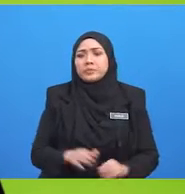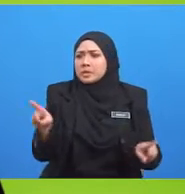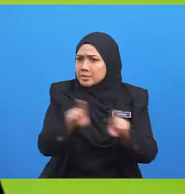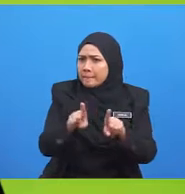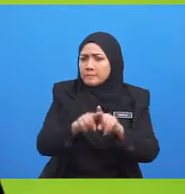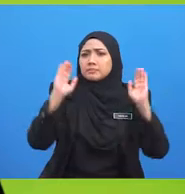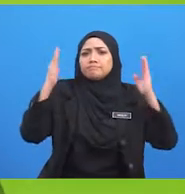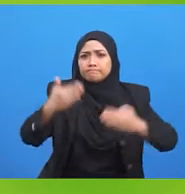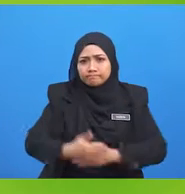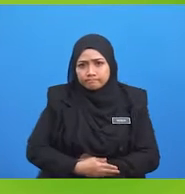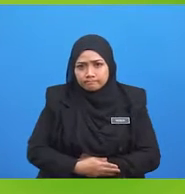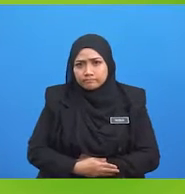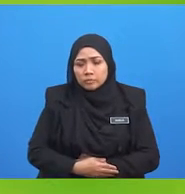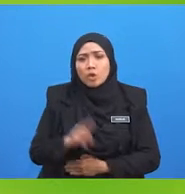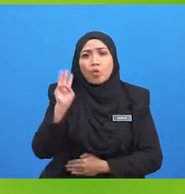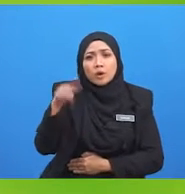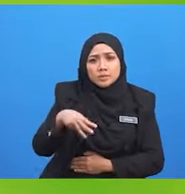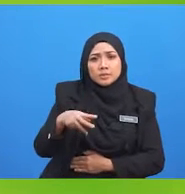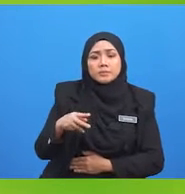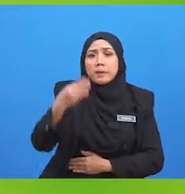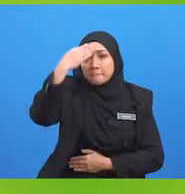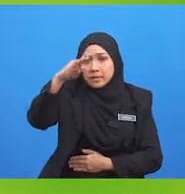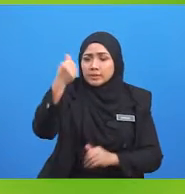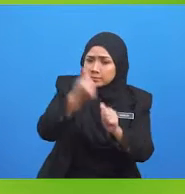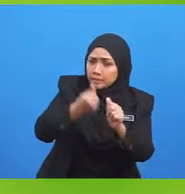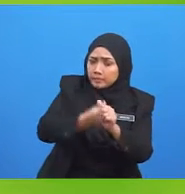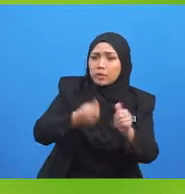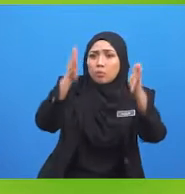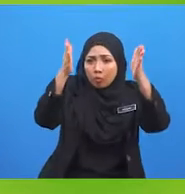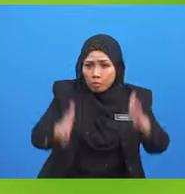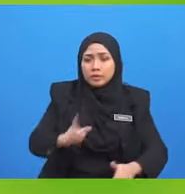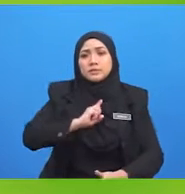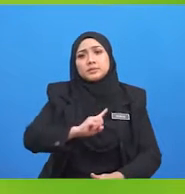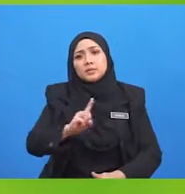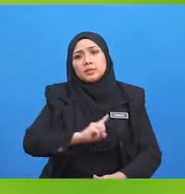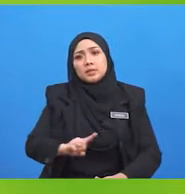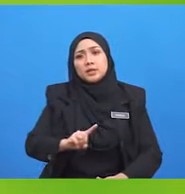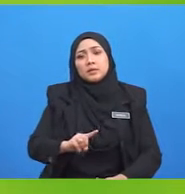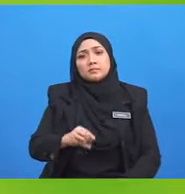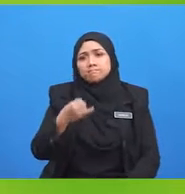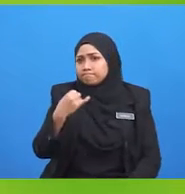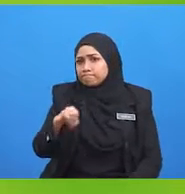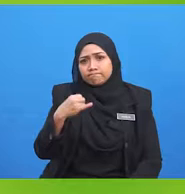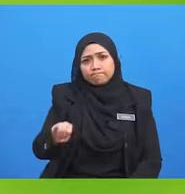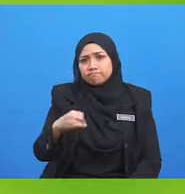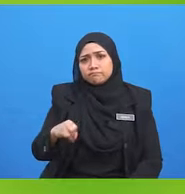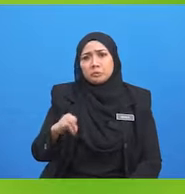ya murid-murid. Maka ibadat solat yang kita lakukannya wajib diniatkan semata-mata